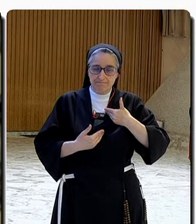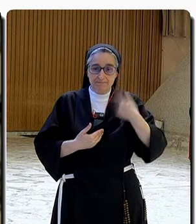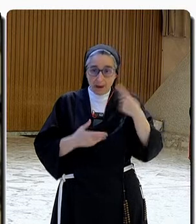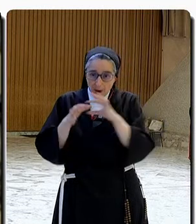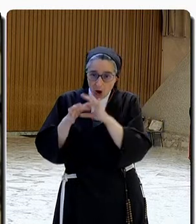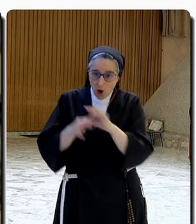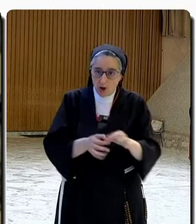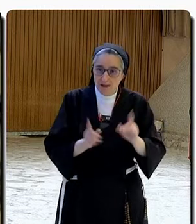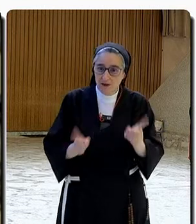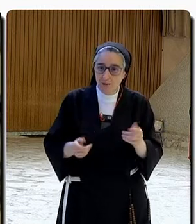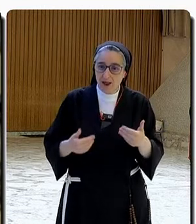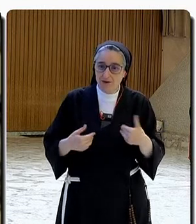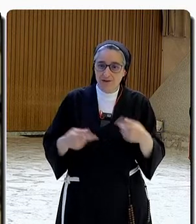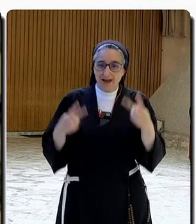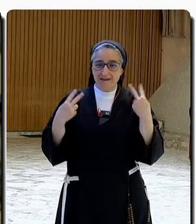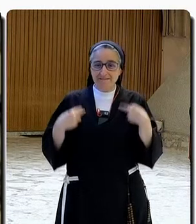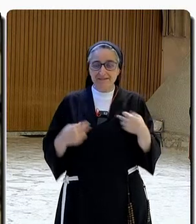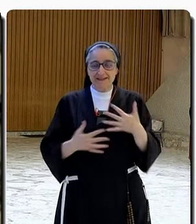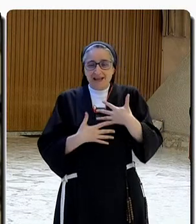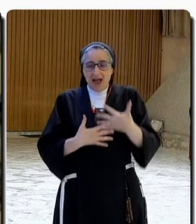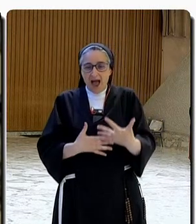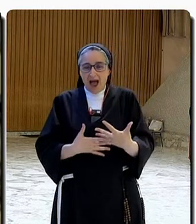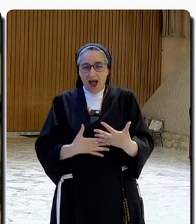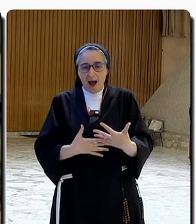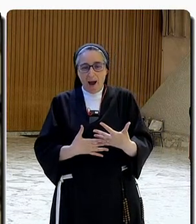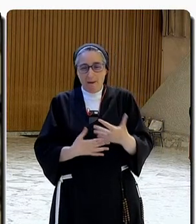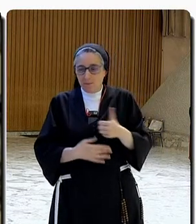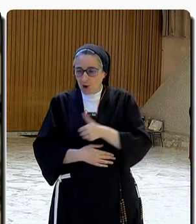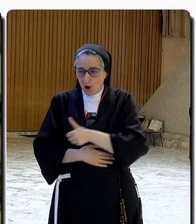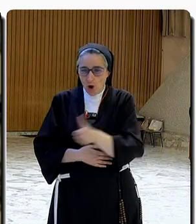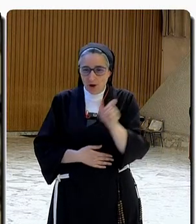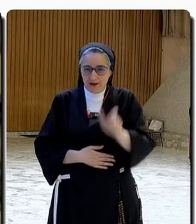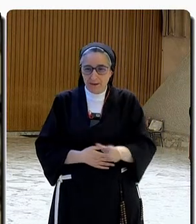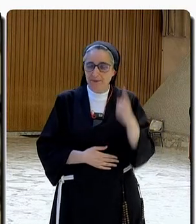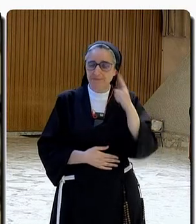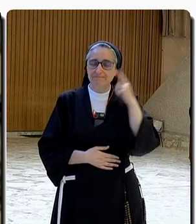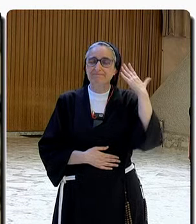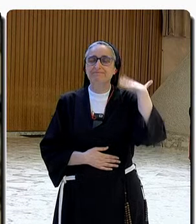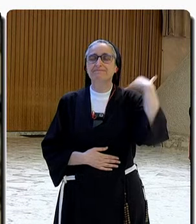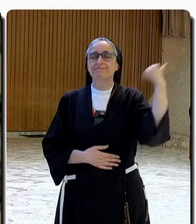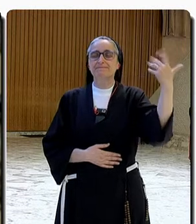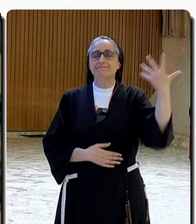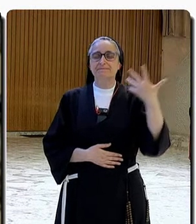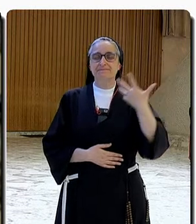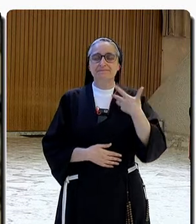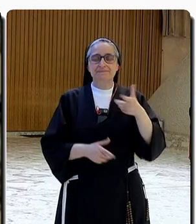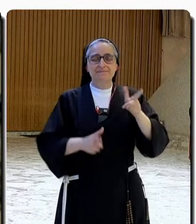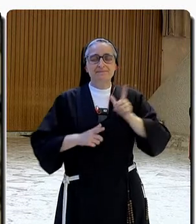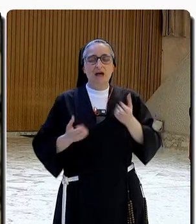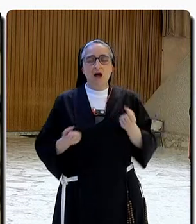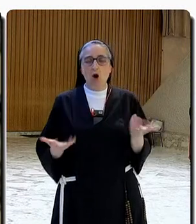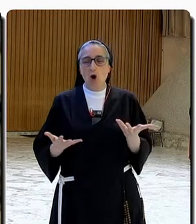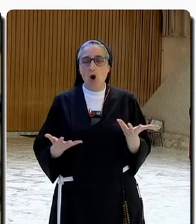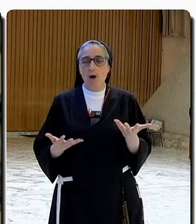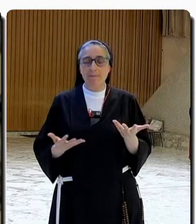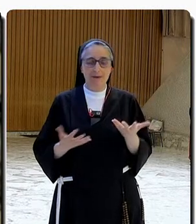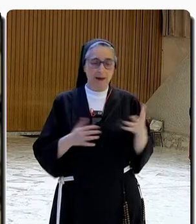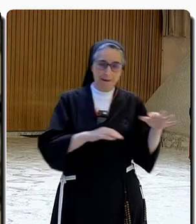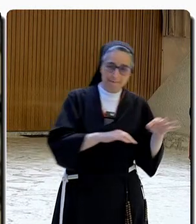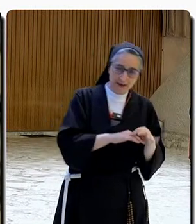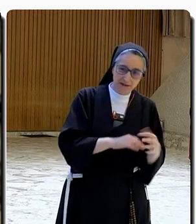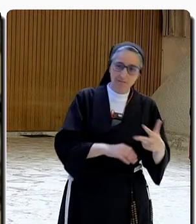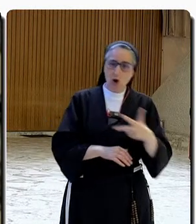conseguenza, la vita d'amore a cui ogni cristiano è chiamato si realizza sia nel matrimonio che